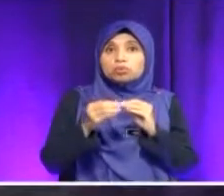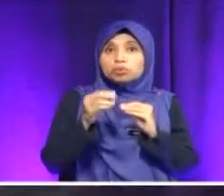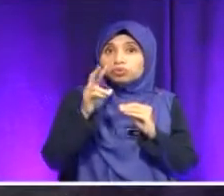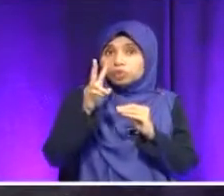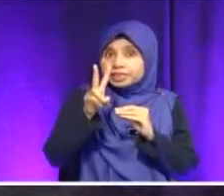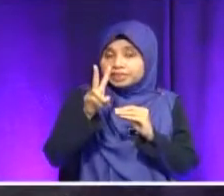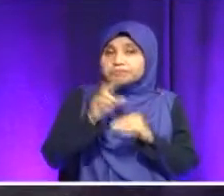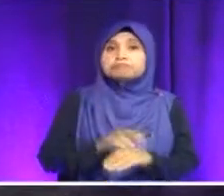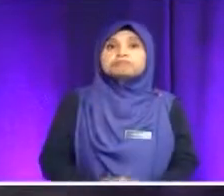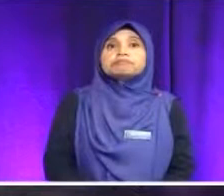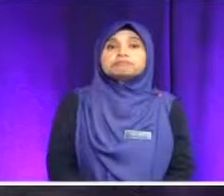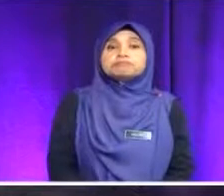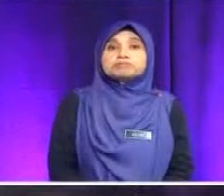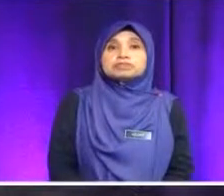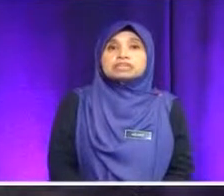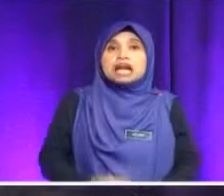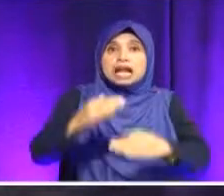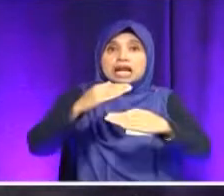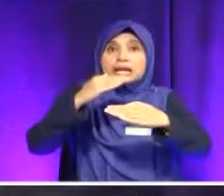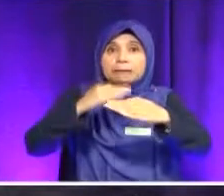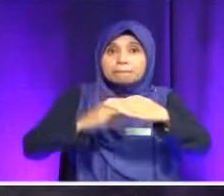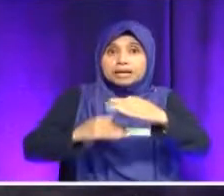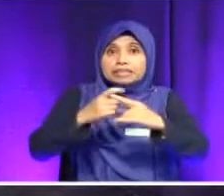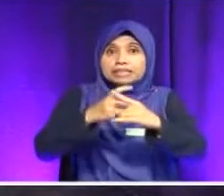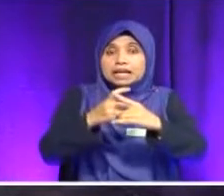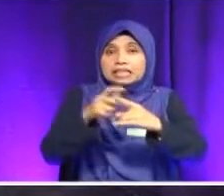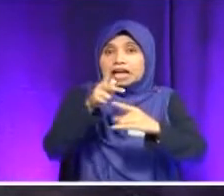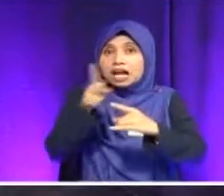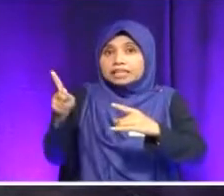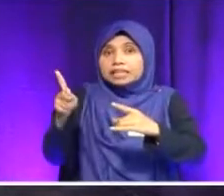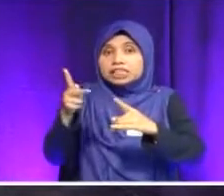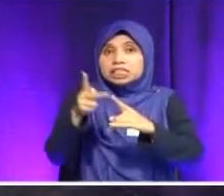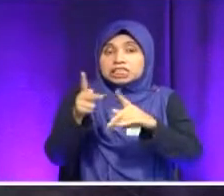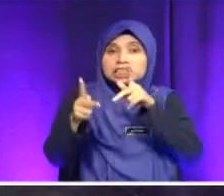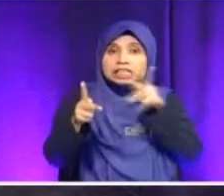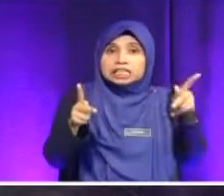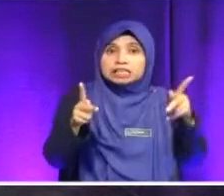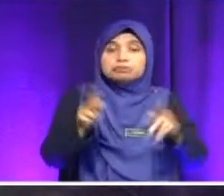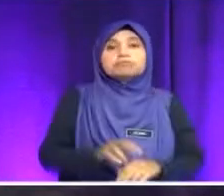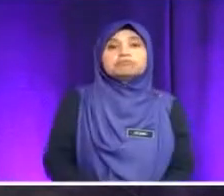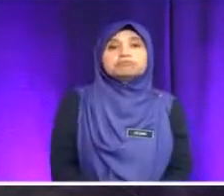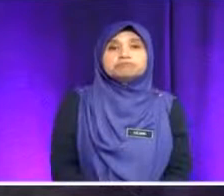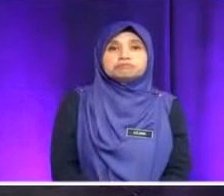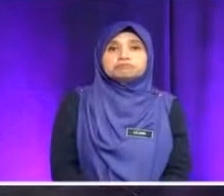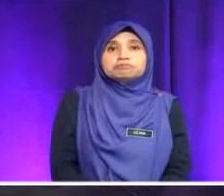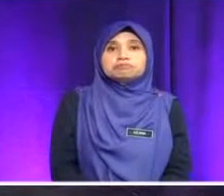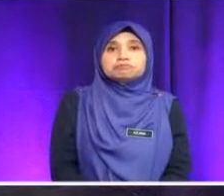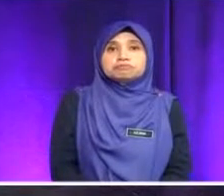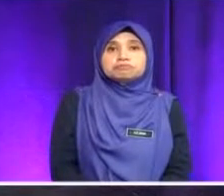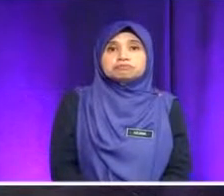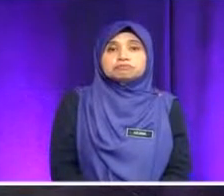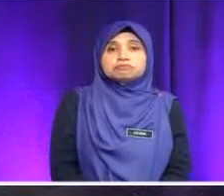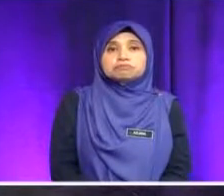keegoan kemudian lipat daripada bahagian kanan ke kiri hai oke sego Oke